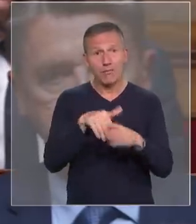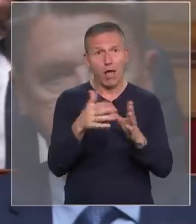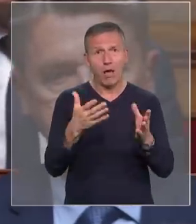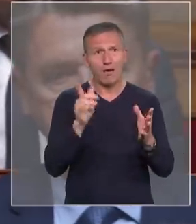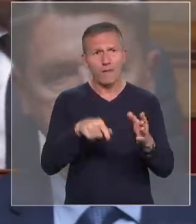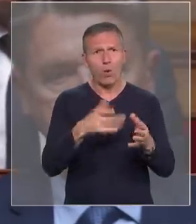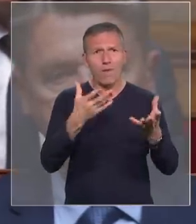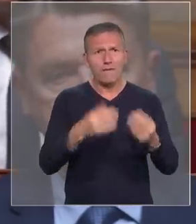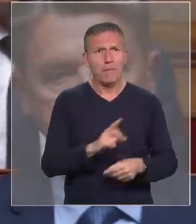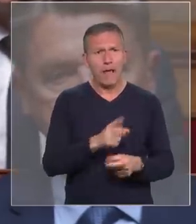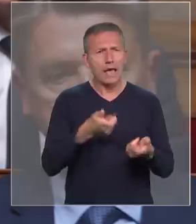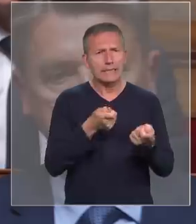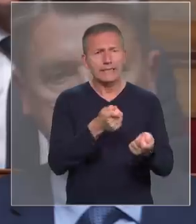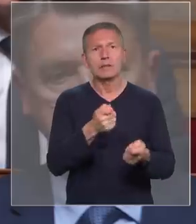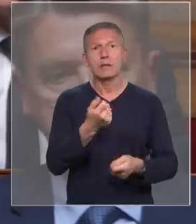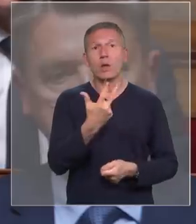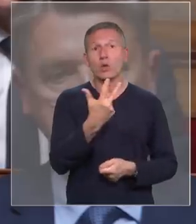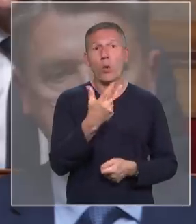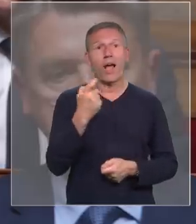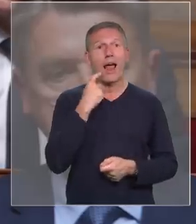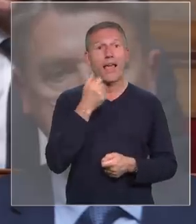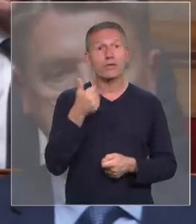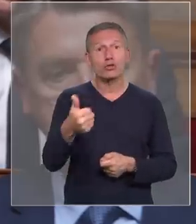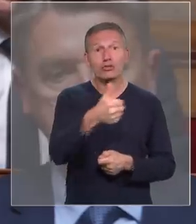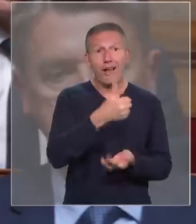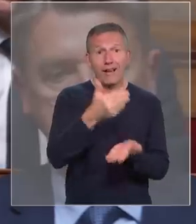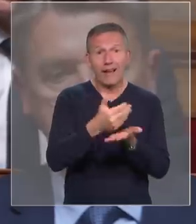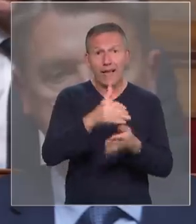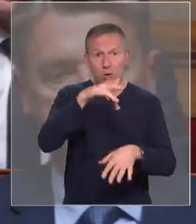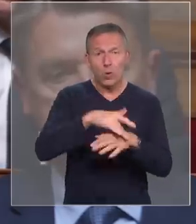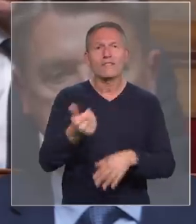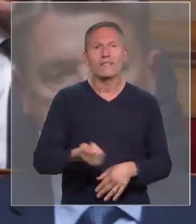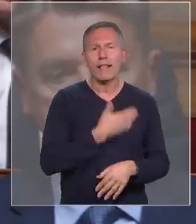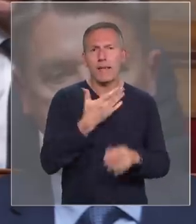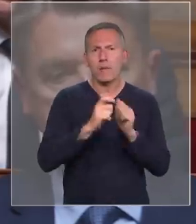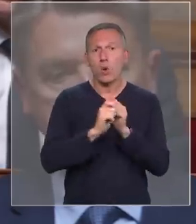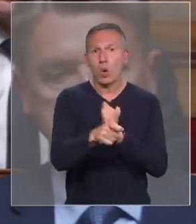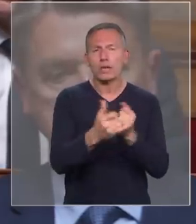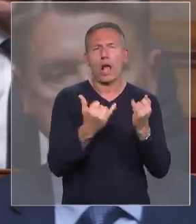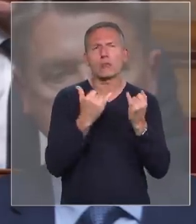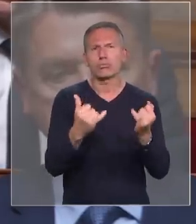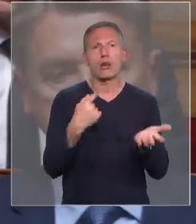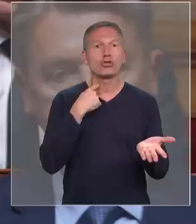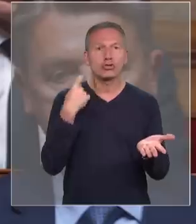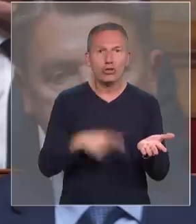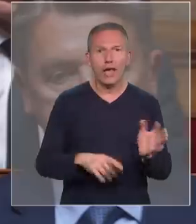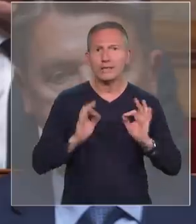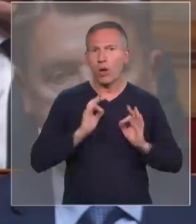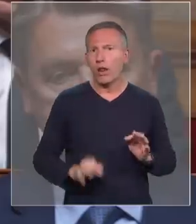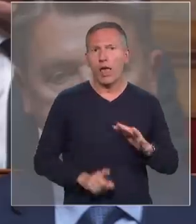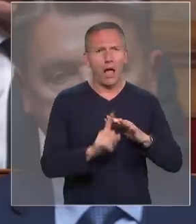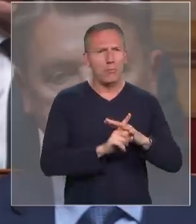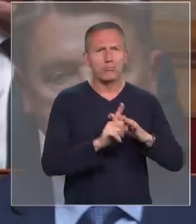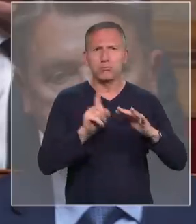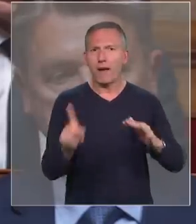chaque classe, ce sont trois élèves qui y sont confrontés. Les répercussions sont colossales. Échec scolaire,